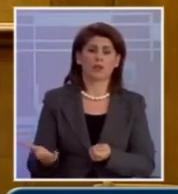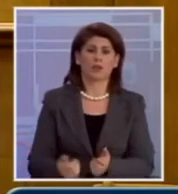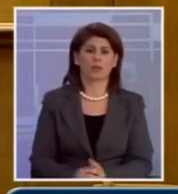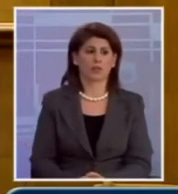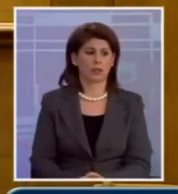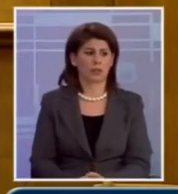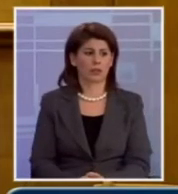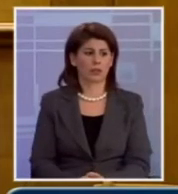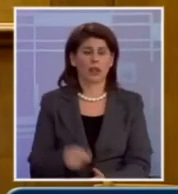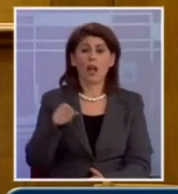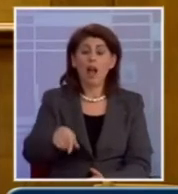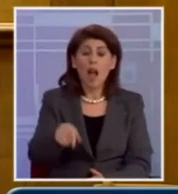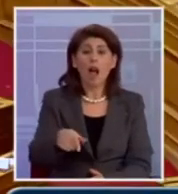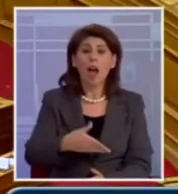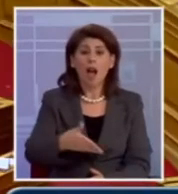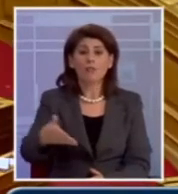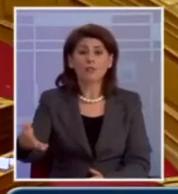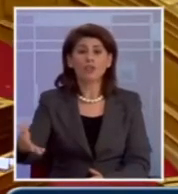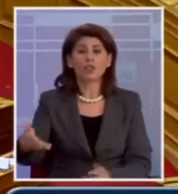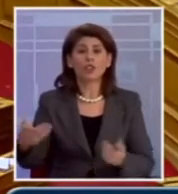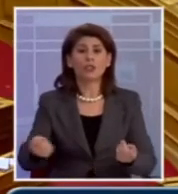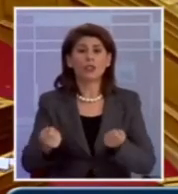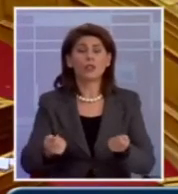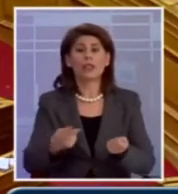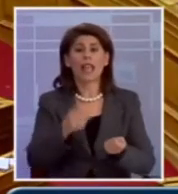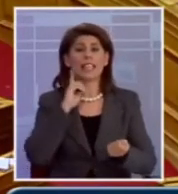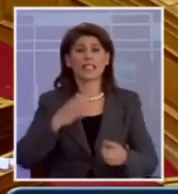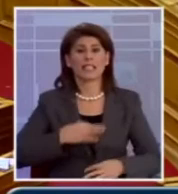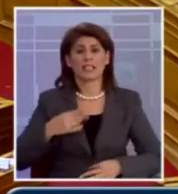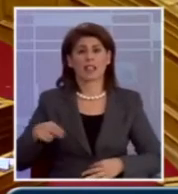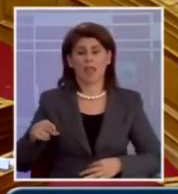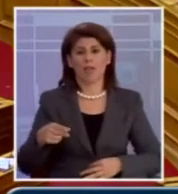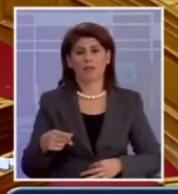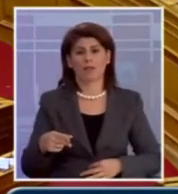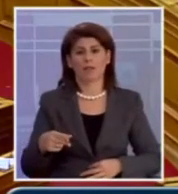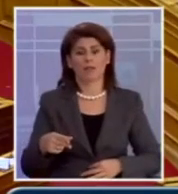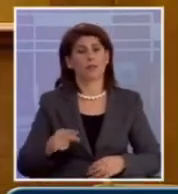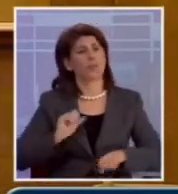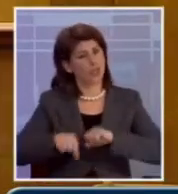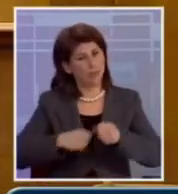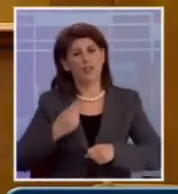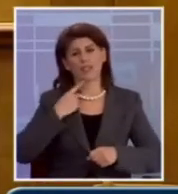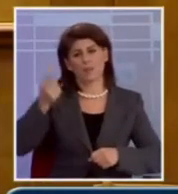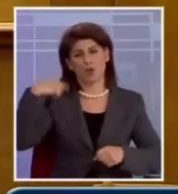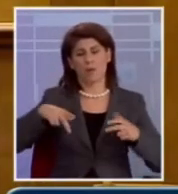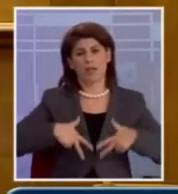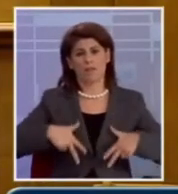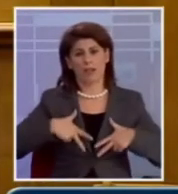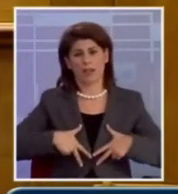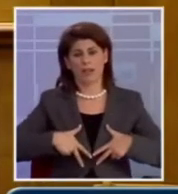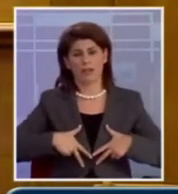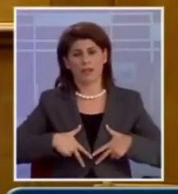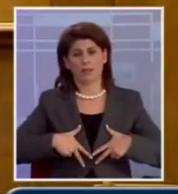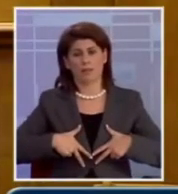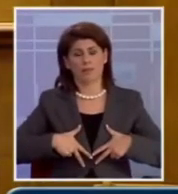Κύριε Αυτό Υπουργέ, είναι το έργο το οποίο, κυρίες και κύριοι συνάδελφοι, επιχείρησε η προηγούμενη κυβέρνηση